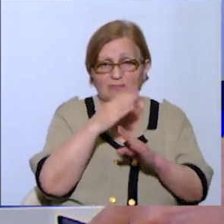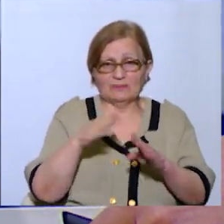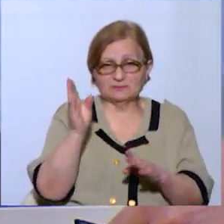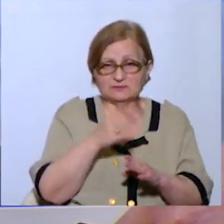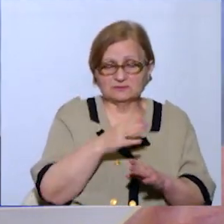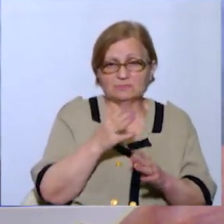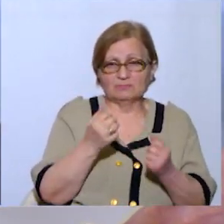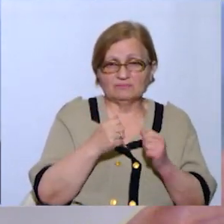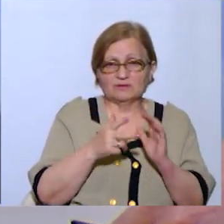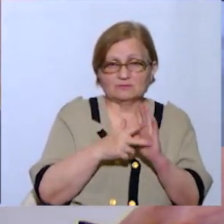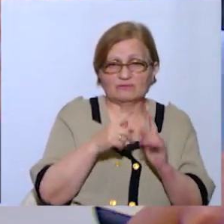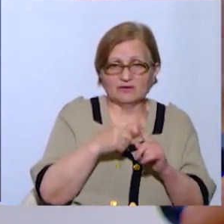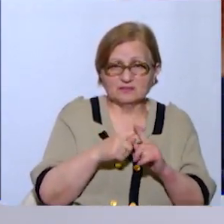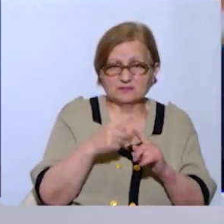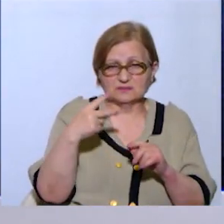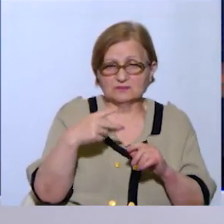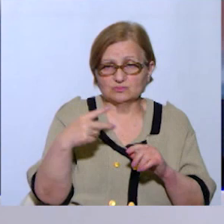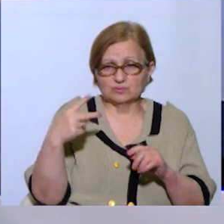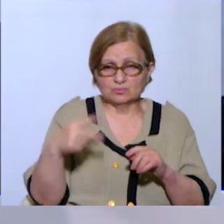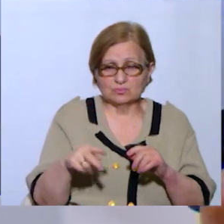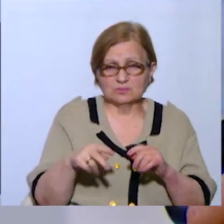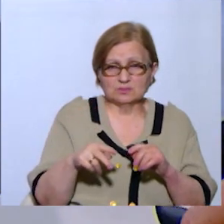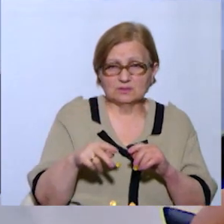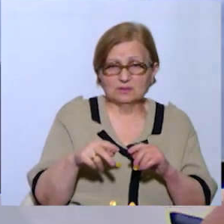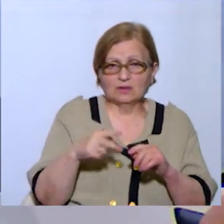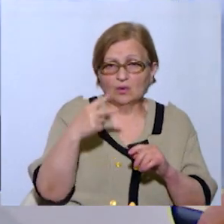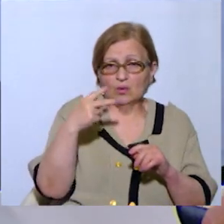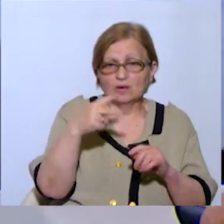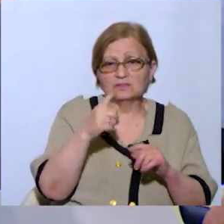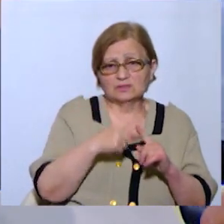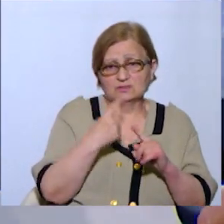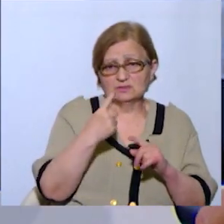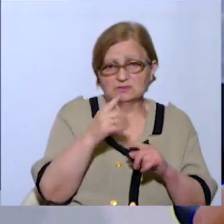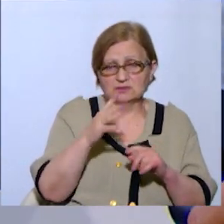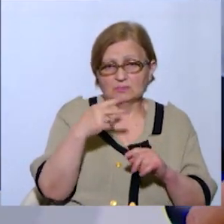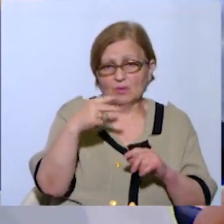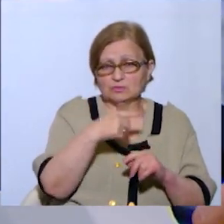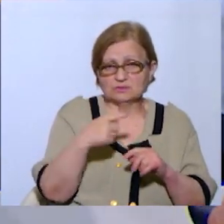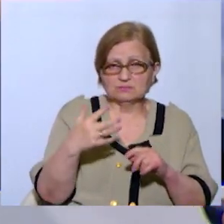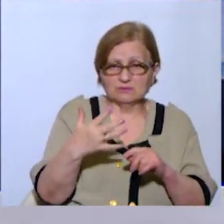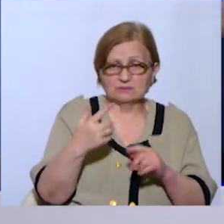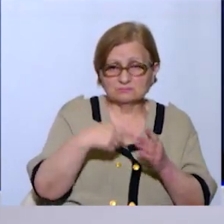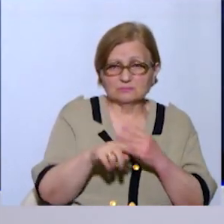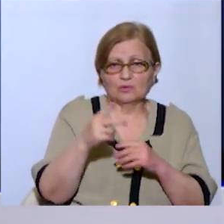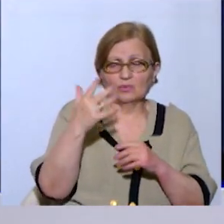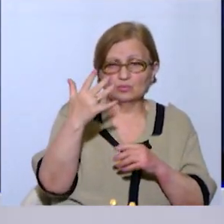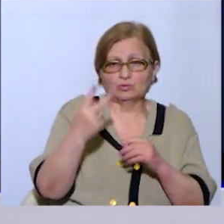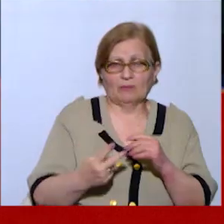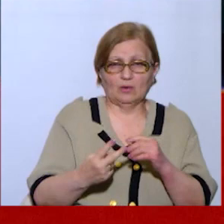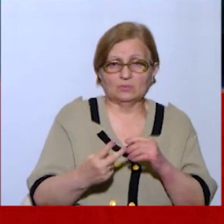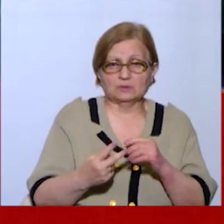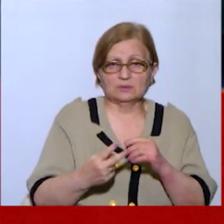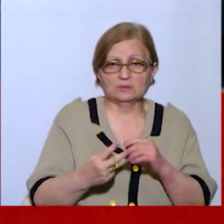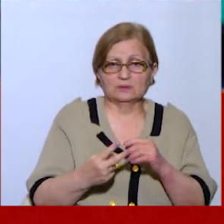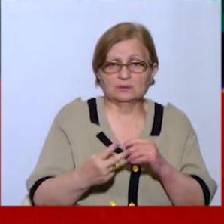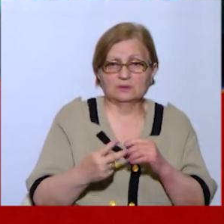უდრის 20, საიდანაც x უდრის 20/8, ანუ 5/5. მაშასადამე აი